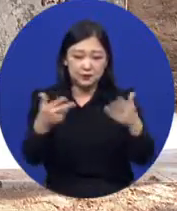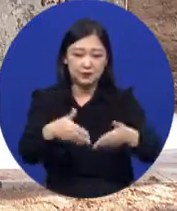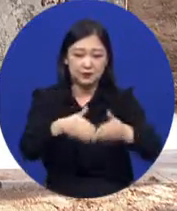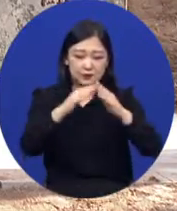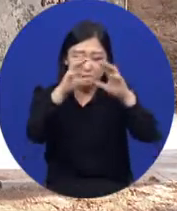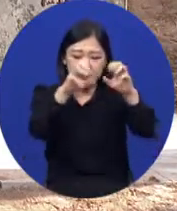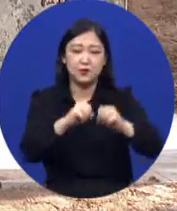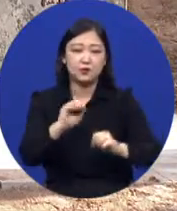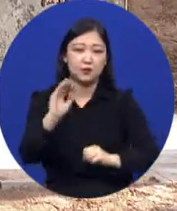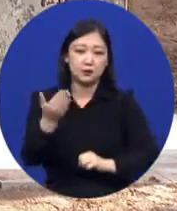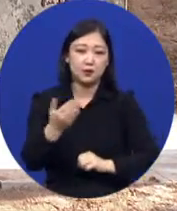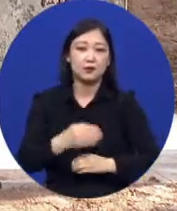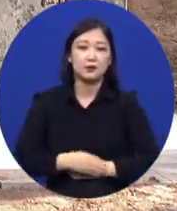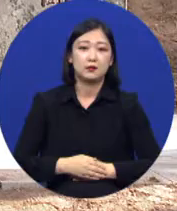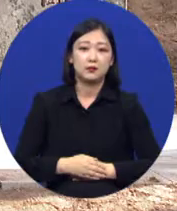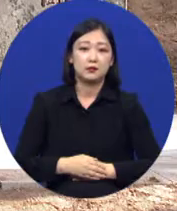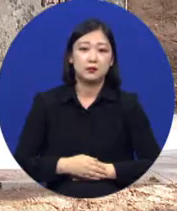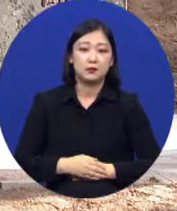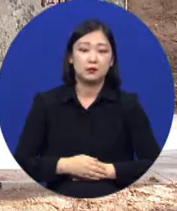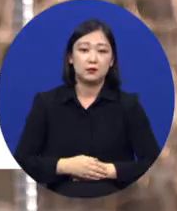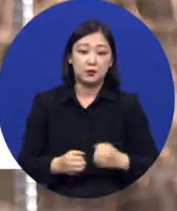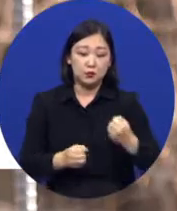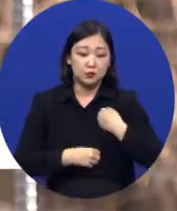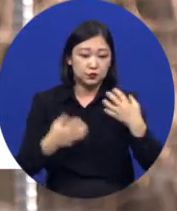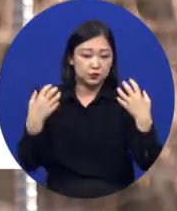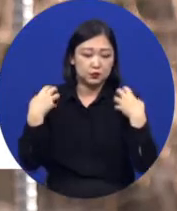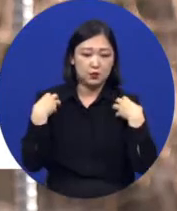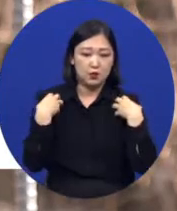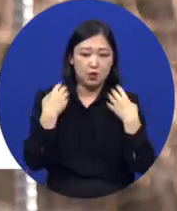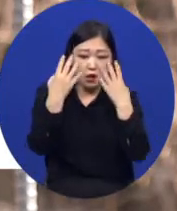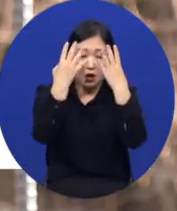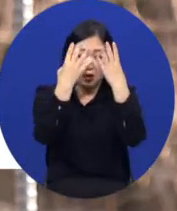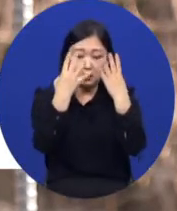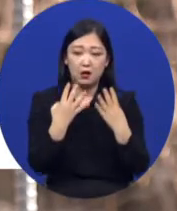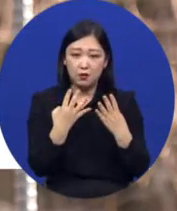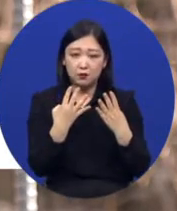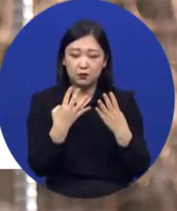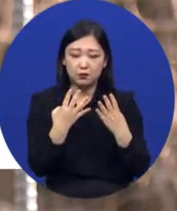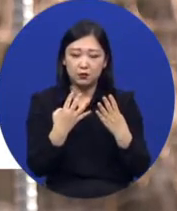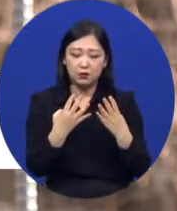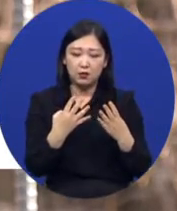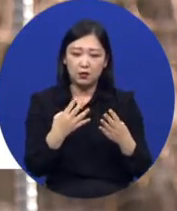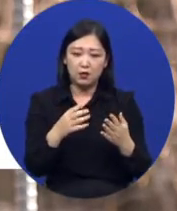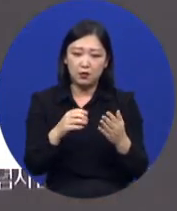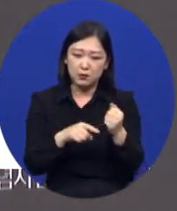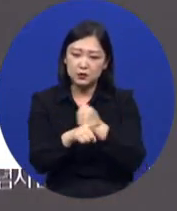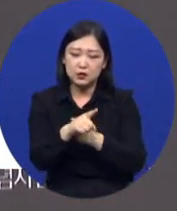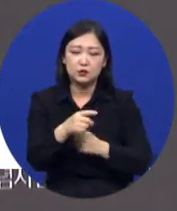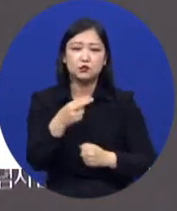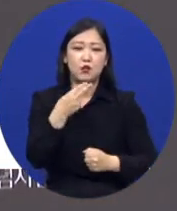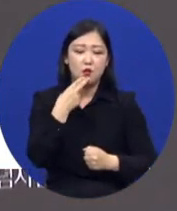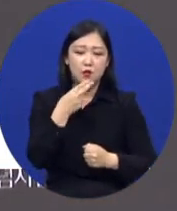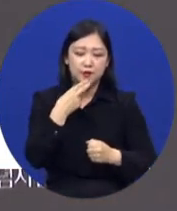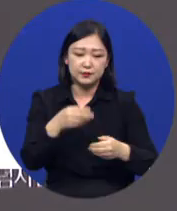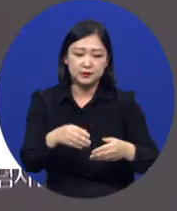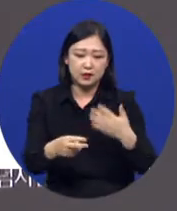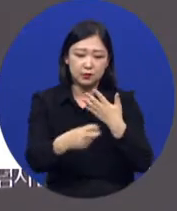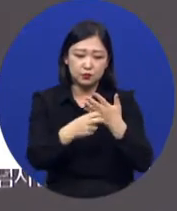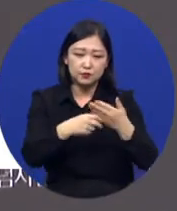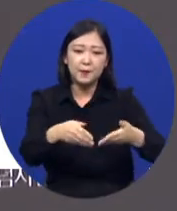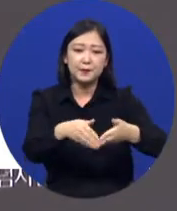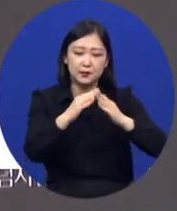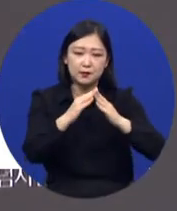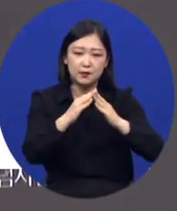보입니다 제주도 보훈청 은 과목 조형물이 공유재산 부지에 정당한 사유 없이 설치된 불법 시설물 이라며